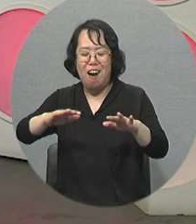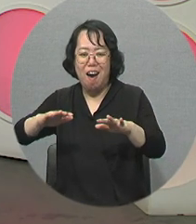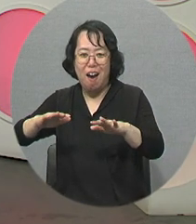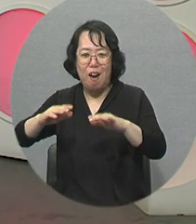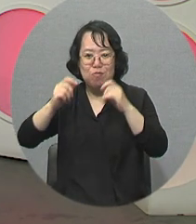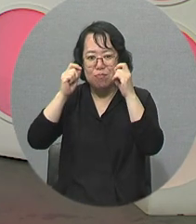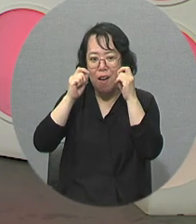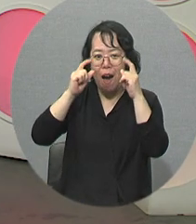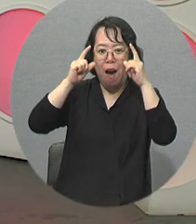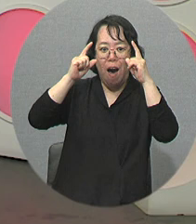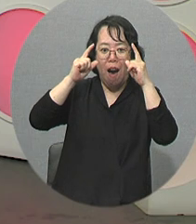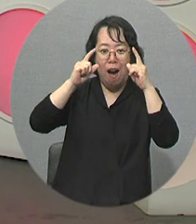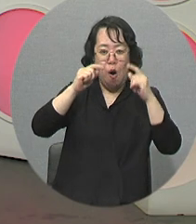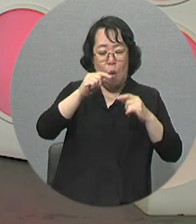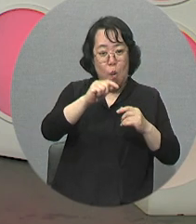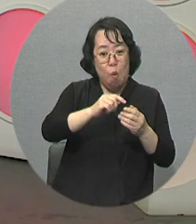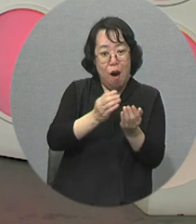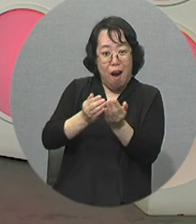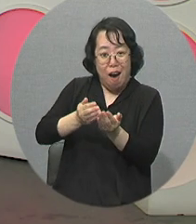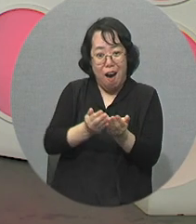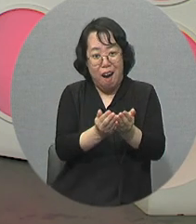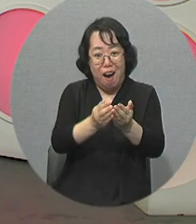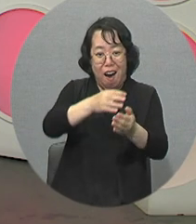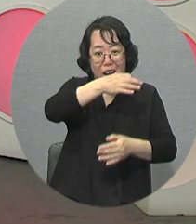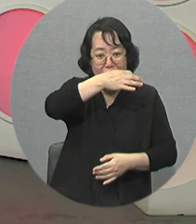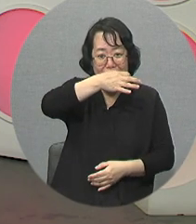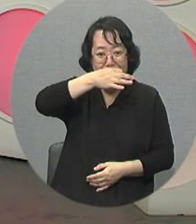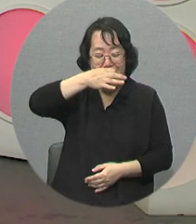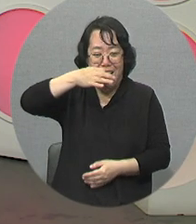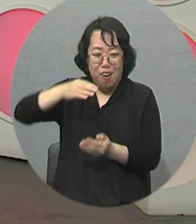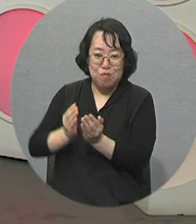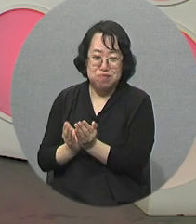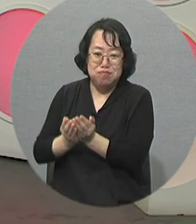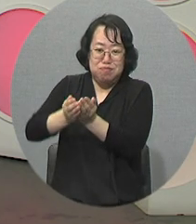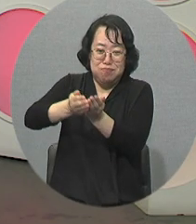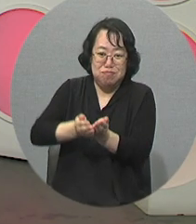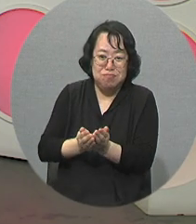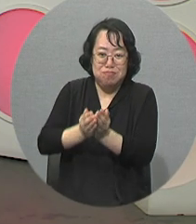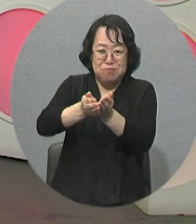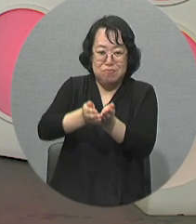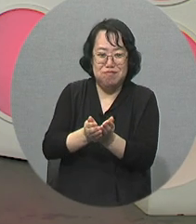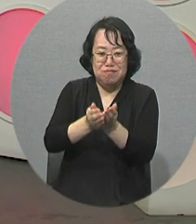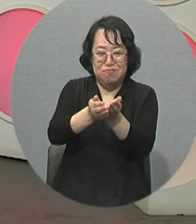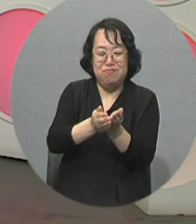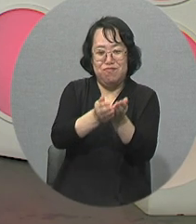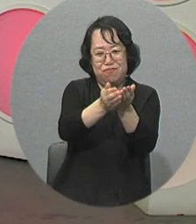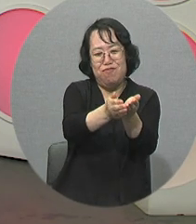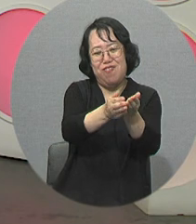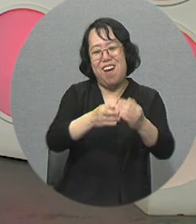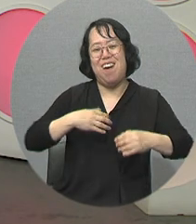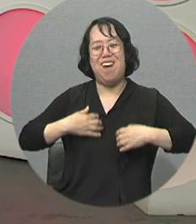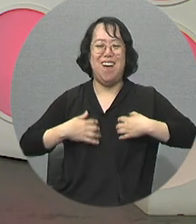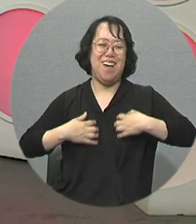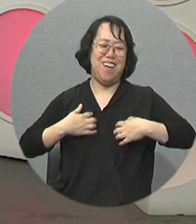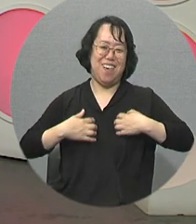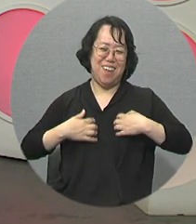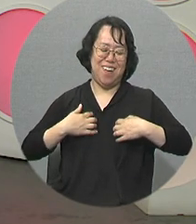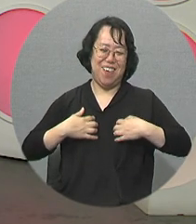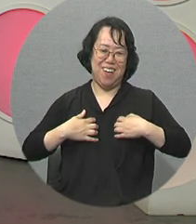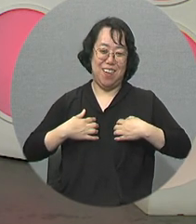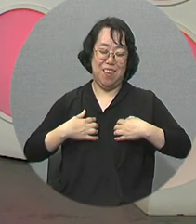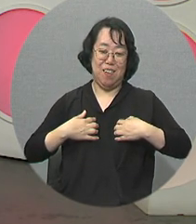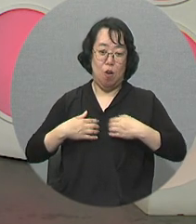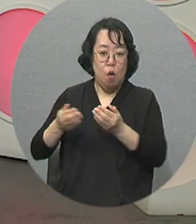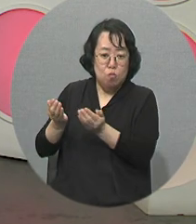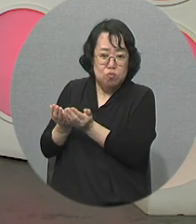생동감이 넘쳤고 퉁퉁퉁 내달리는 배 위에 저의 졸음은 금세 달아났습니다.